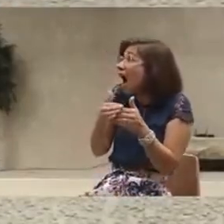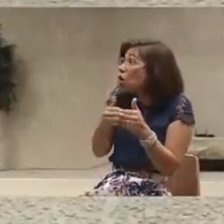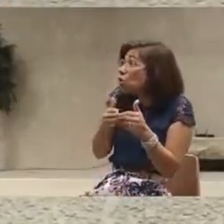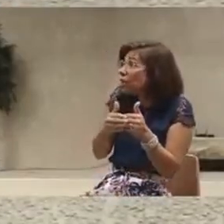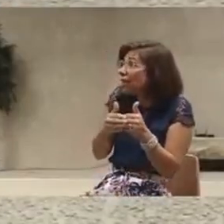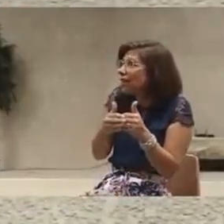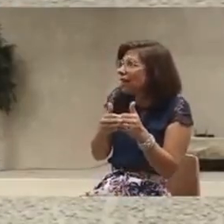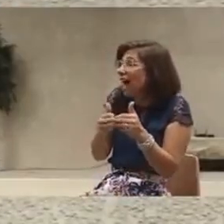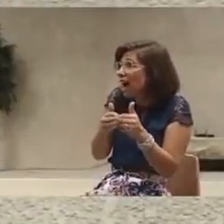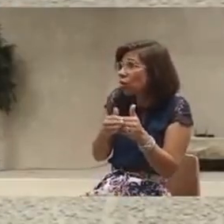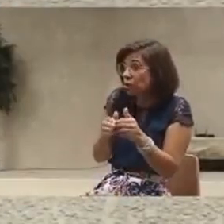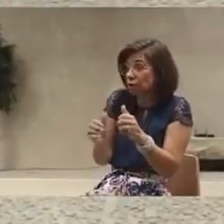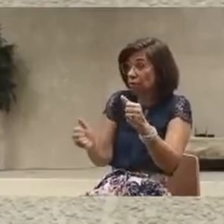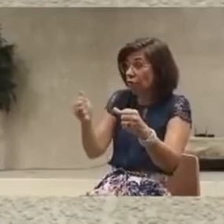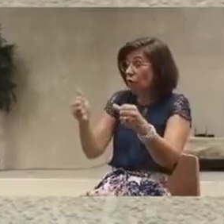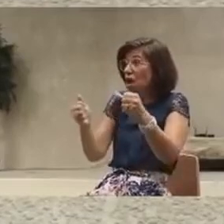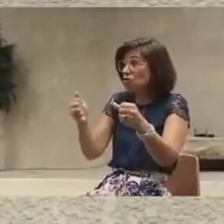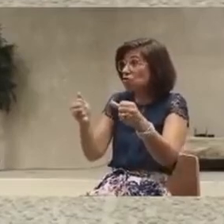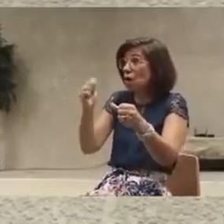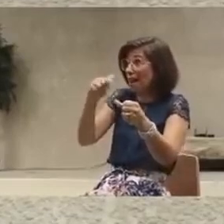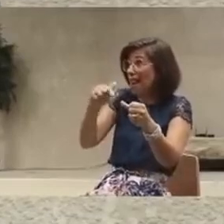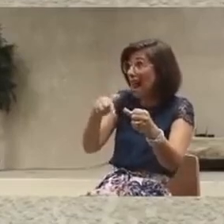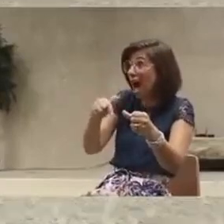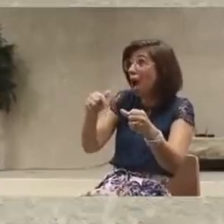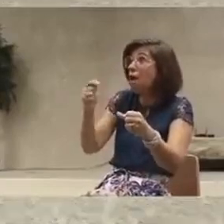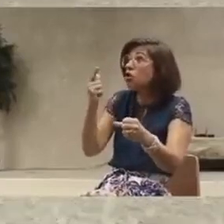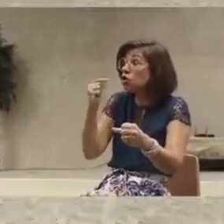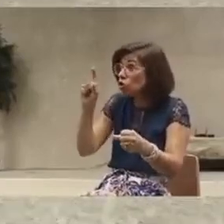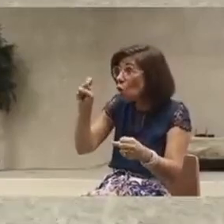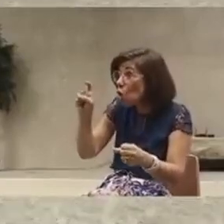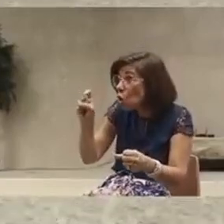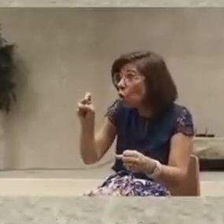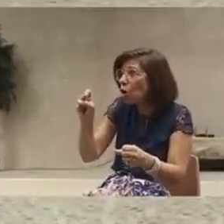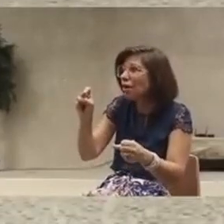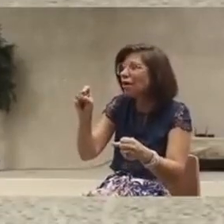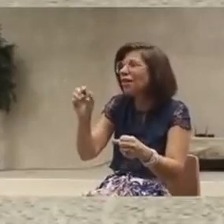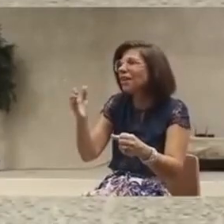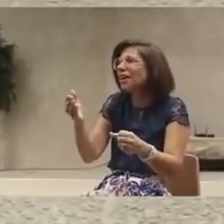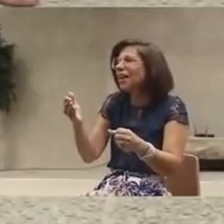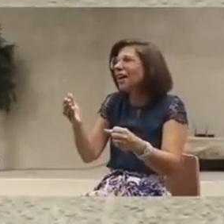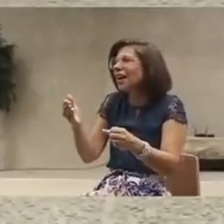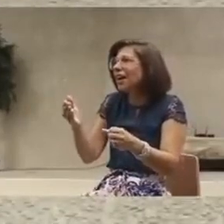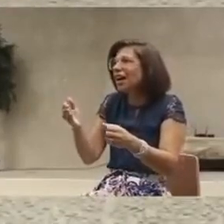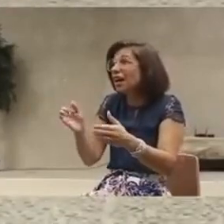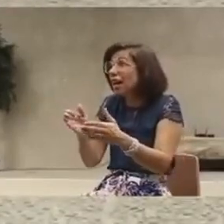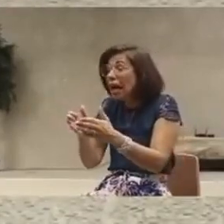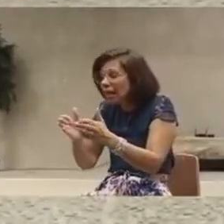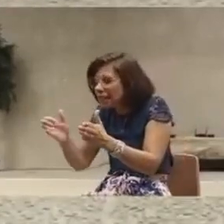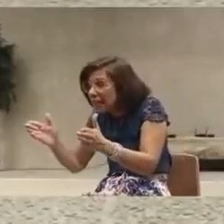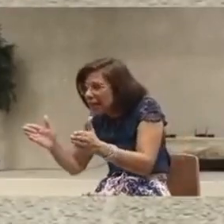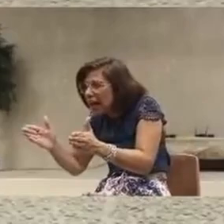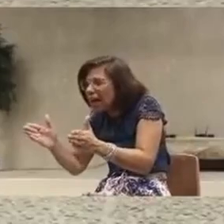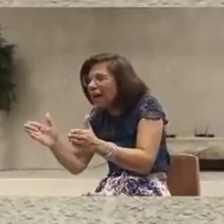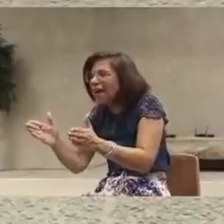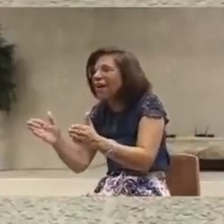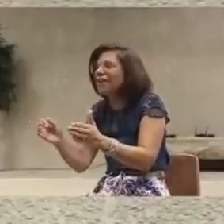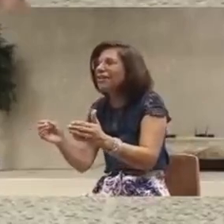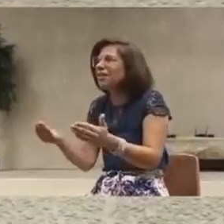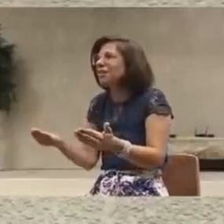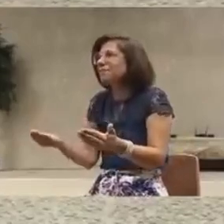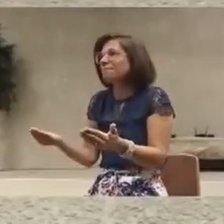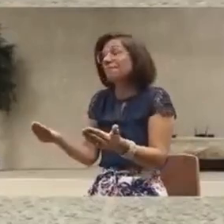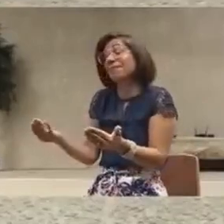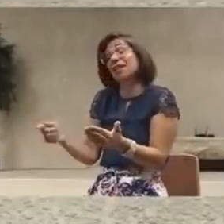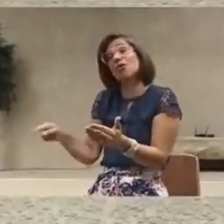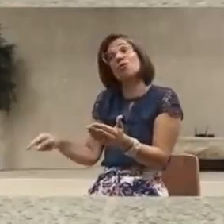mourir. La Bible dit qu'ils sont morts. Ils sont morts dans